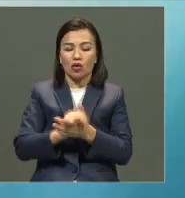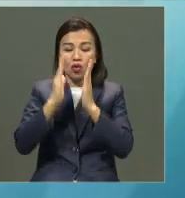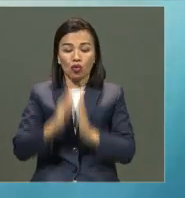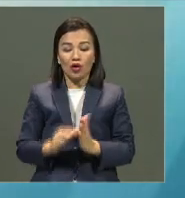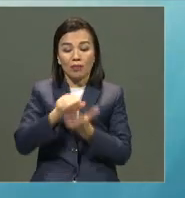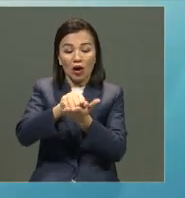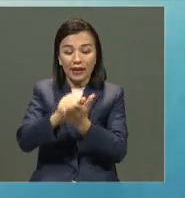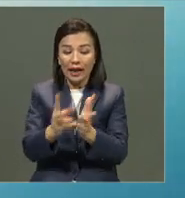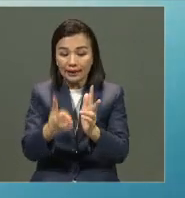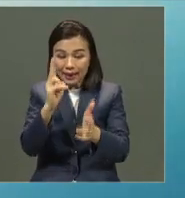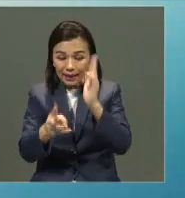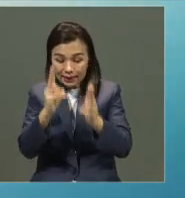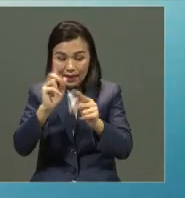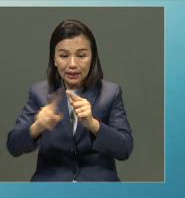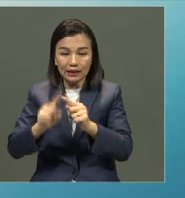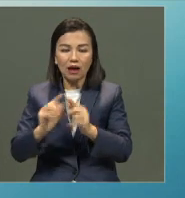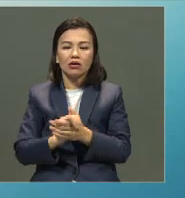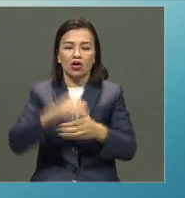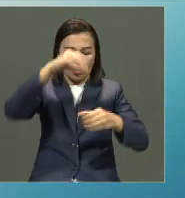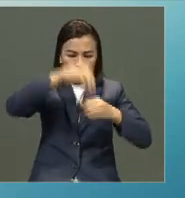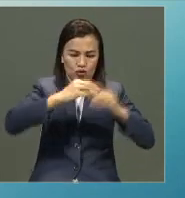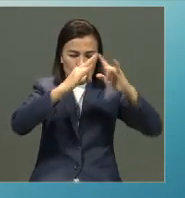ก็ไปตรวจพบว่าปฏิบัติตามมาตรการที่รัฐกำหนดให้มีการตรวจเอดส์การกัดตัวพนักงานที่มีความเสี่ยงสูงอย่างน้อย14วันนะครับ